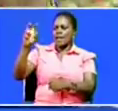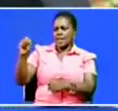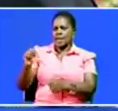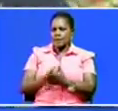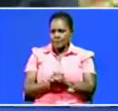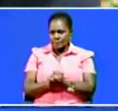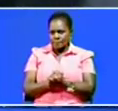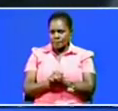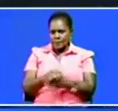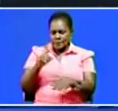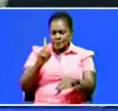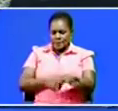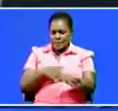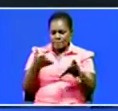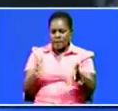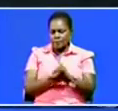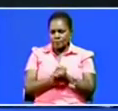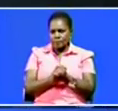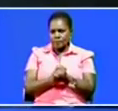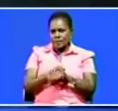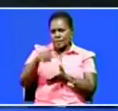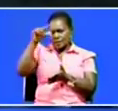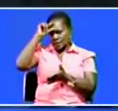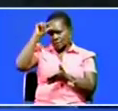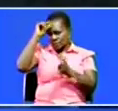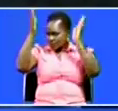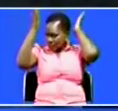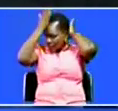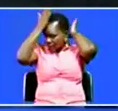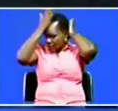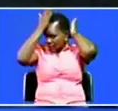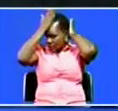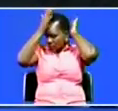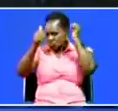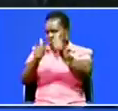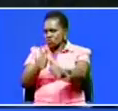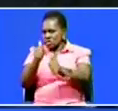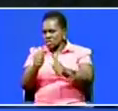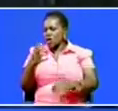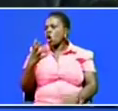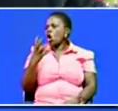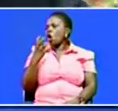Okoth. Saa hii ile serikali kwa Kakamega ni serikali gani? Ya O?